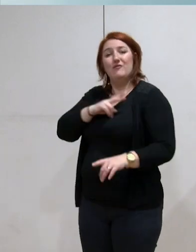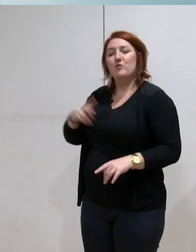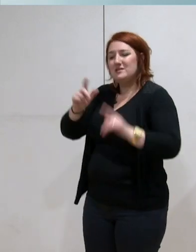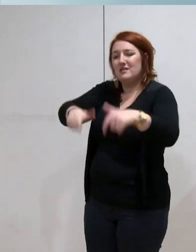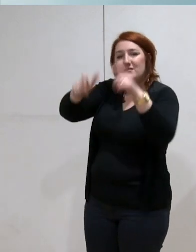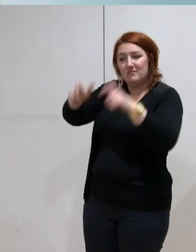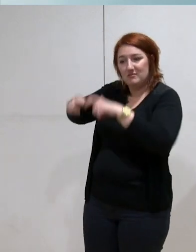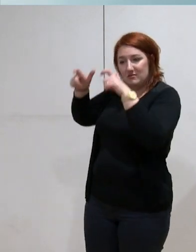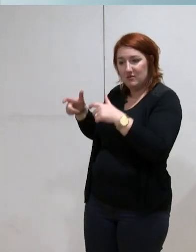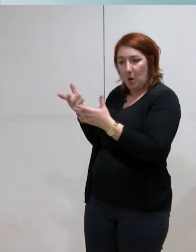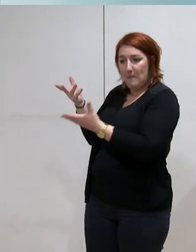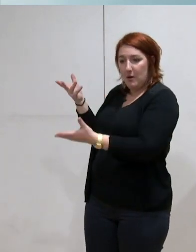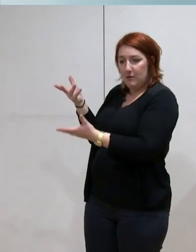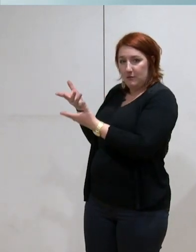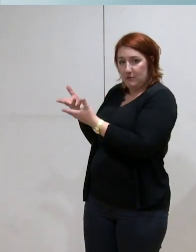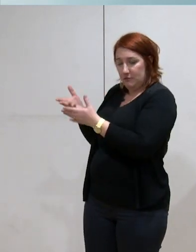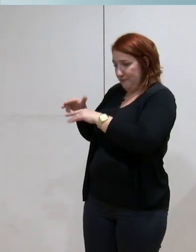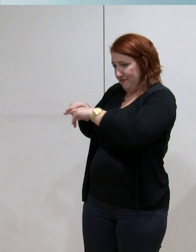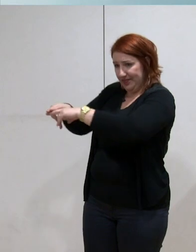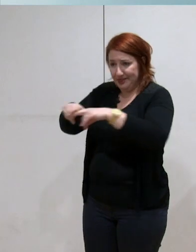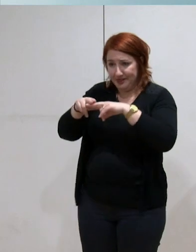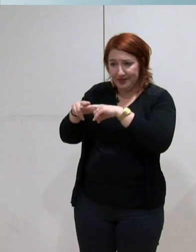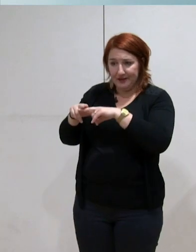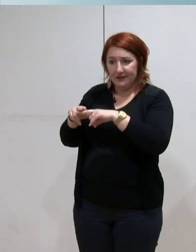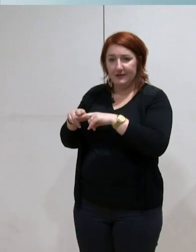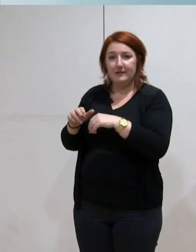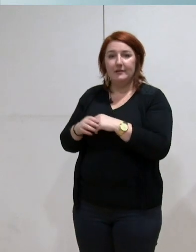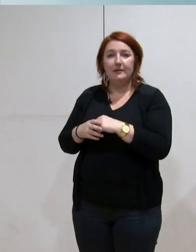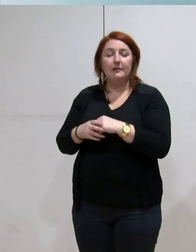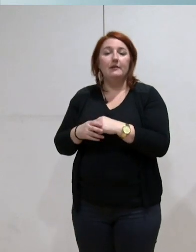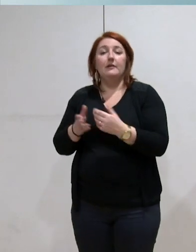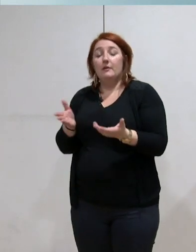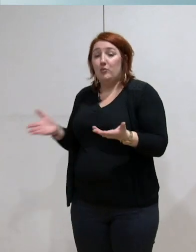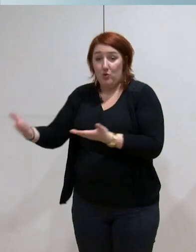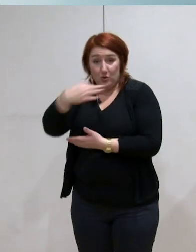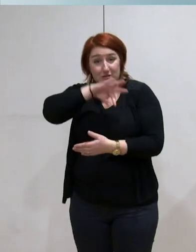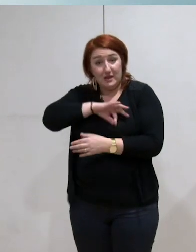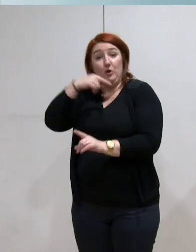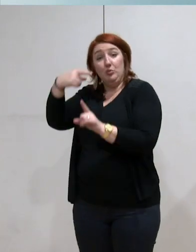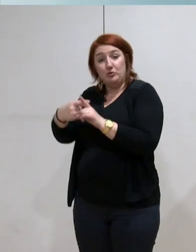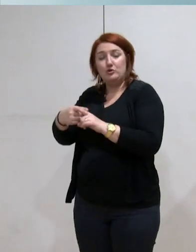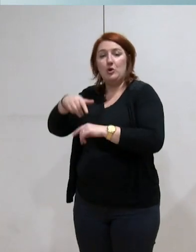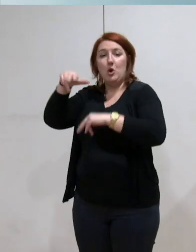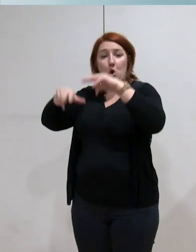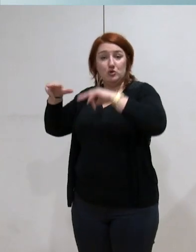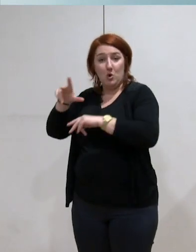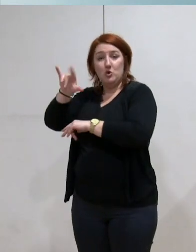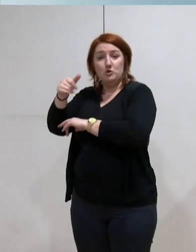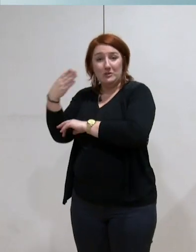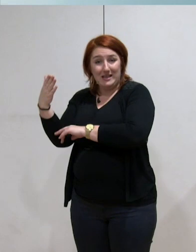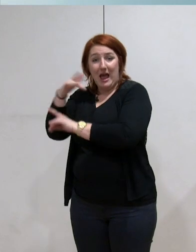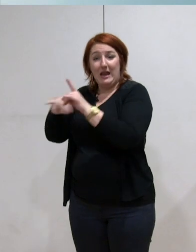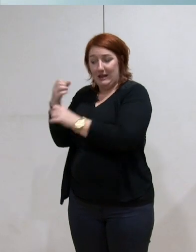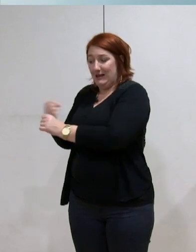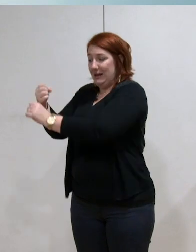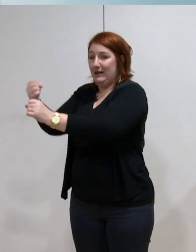pouvoir également à la fois avoir des recettes et libérer du foncier pour pouvoir construire du logement social dans les différents points de la ville que nous